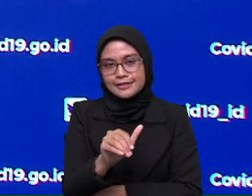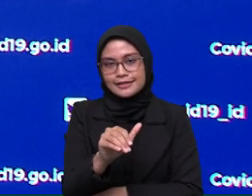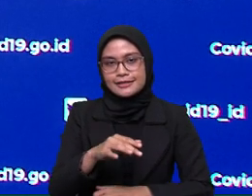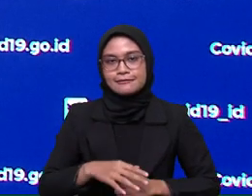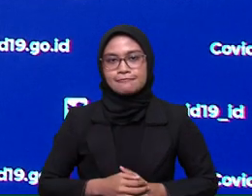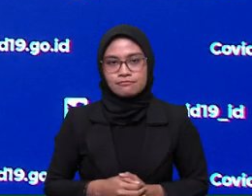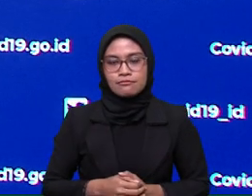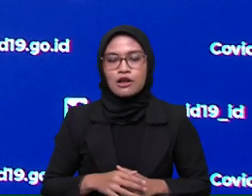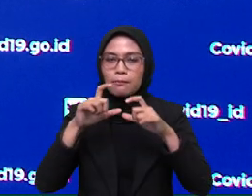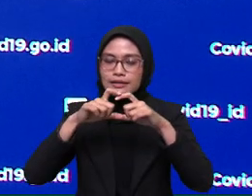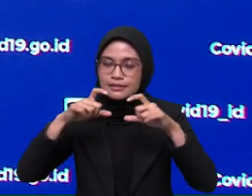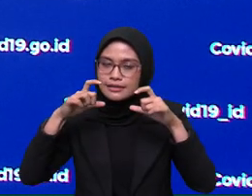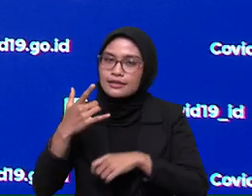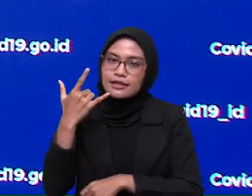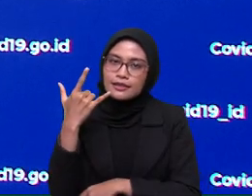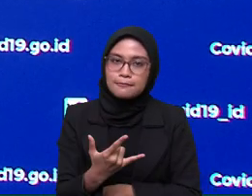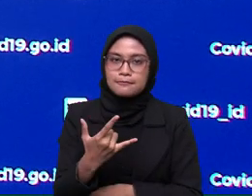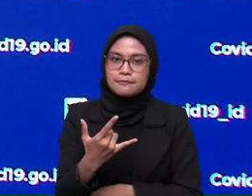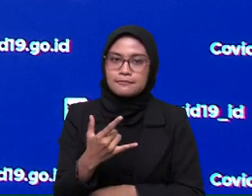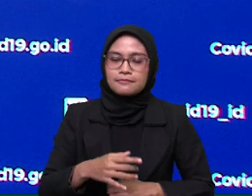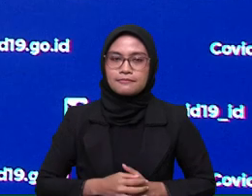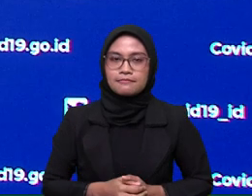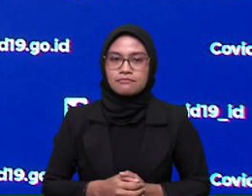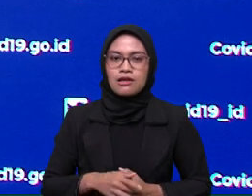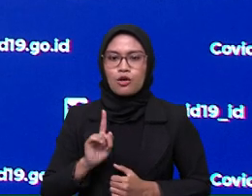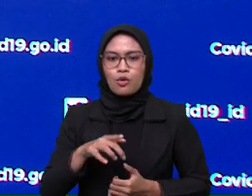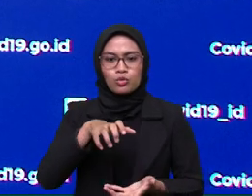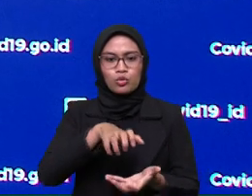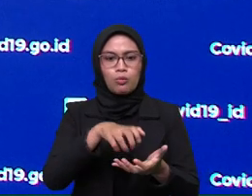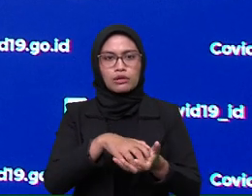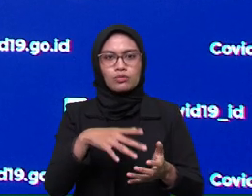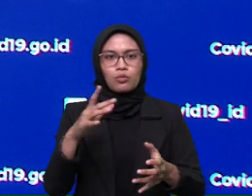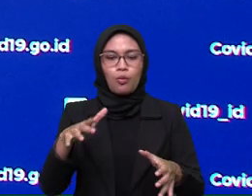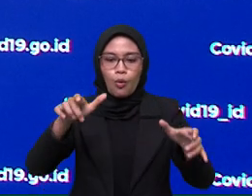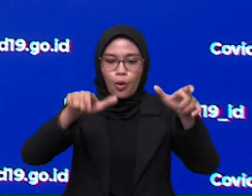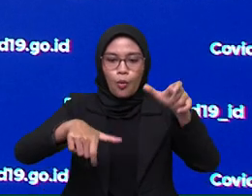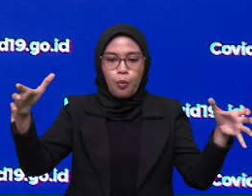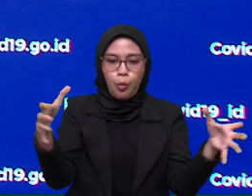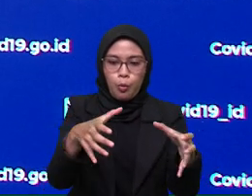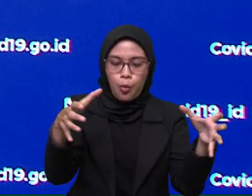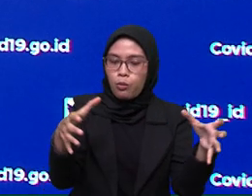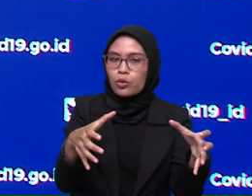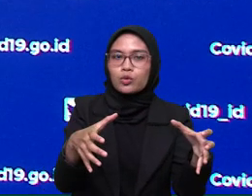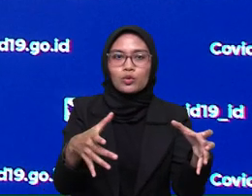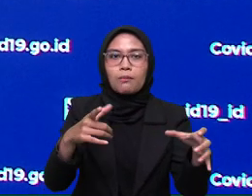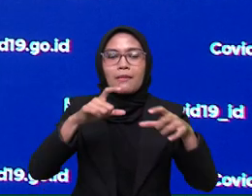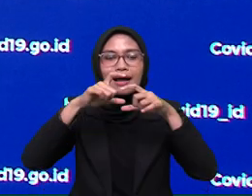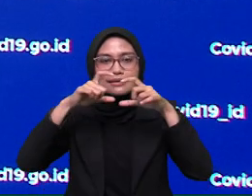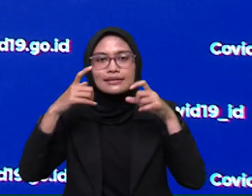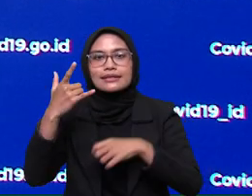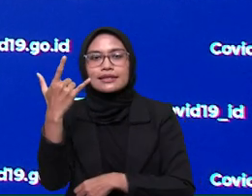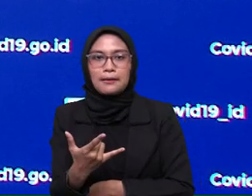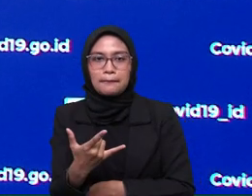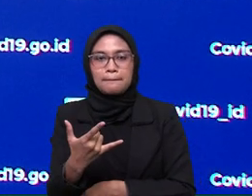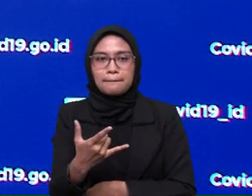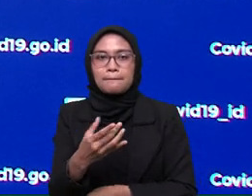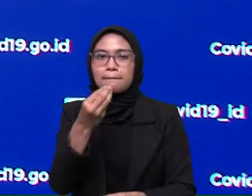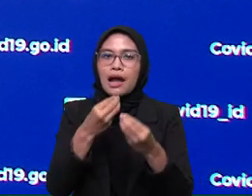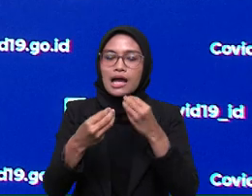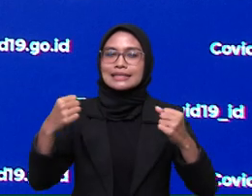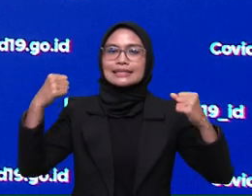untuk memakai masker di tempat umum terutama yang padat dan terus diterapkan hidup bersih dan sehat demi menjaga imun tubuh